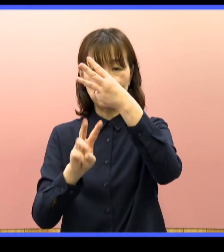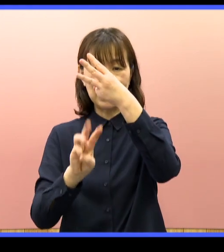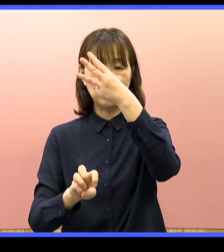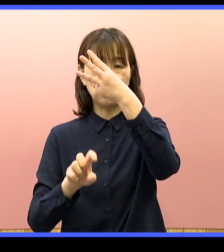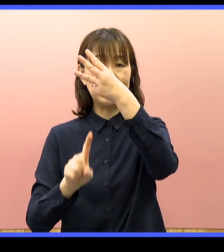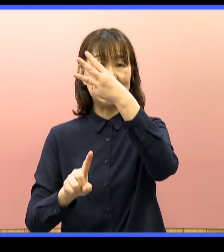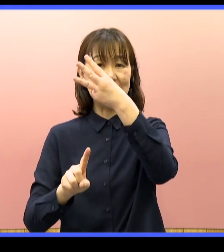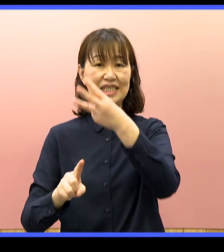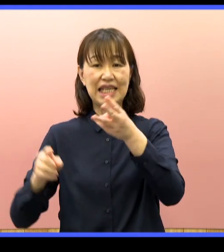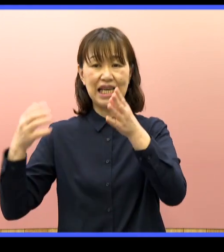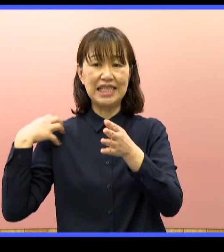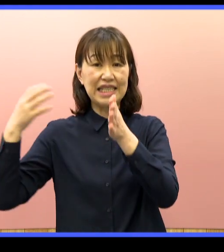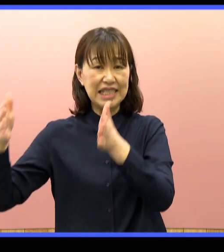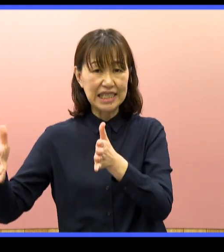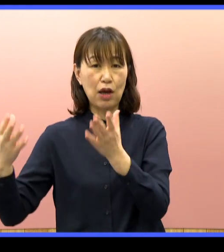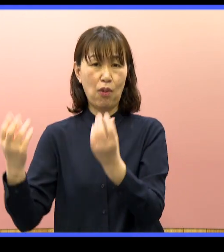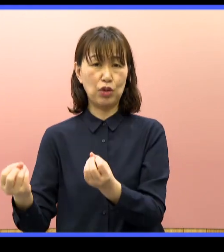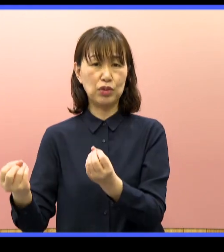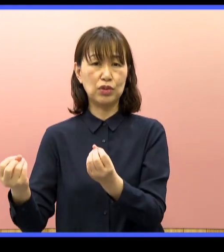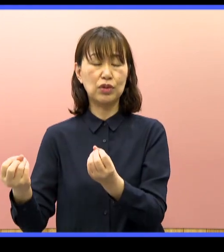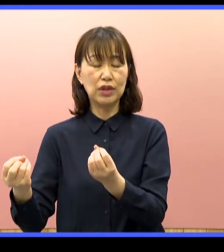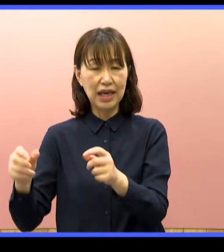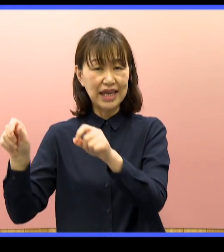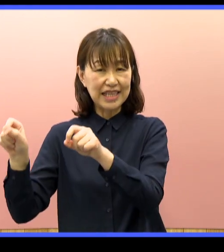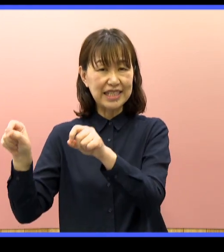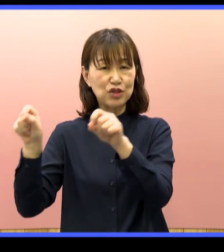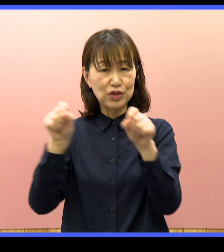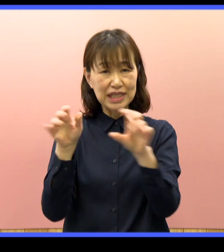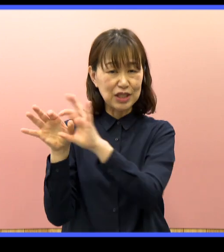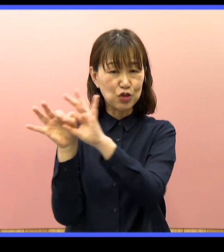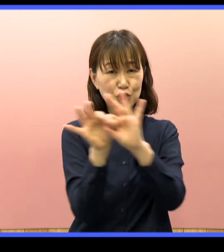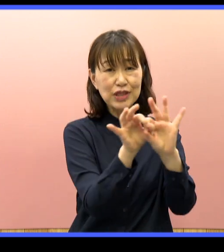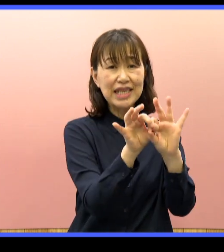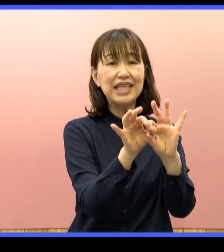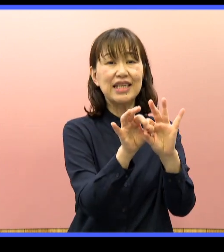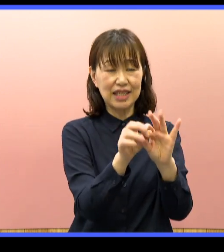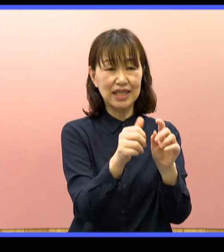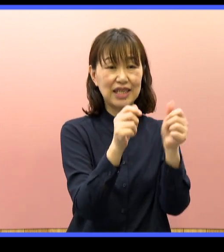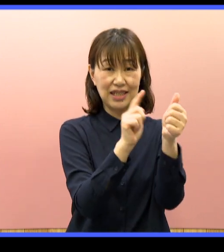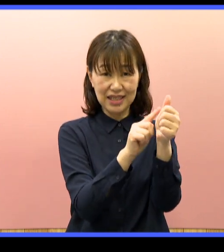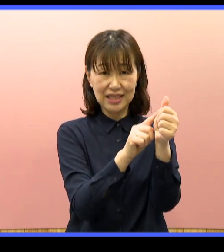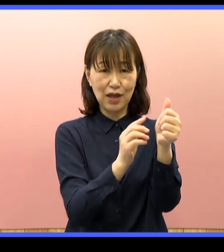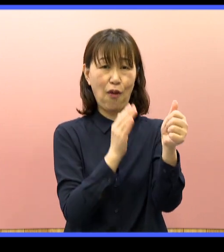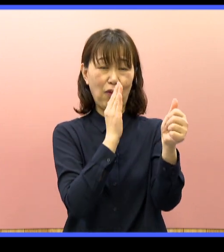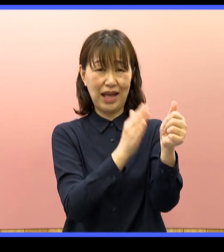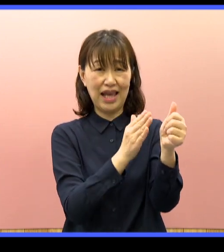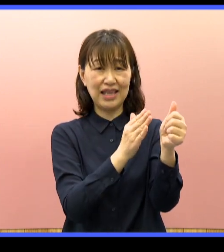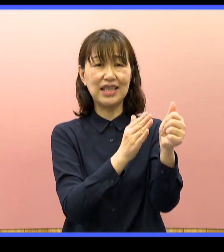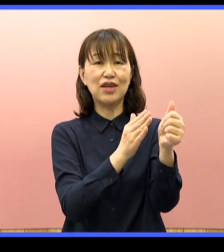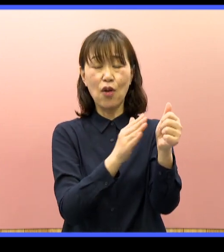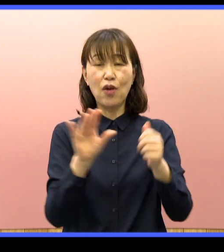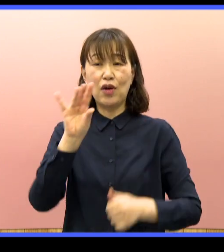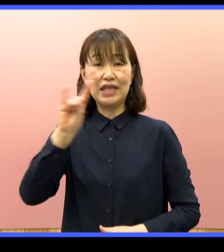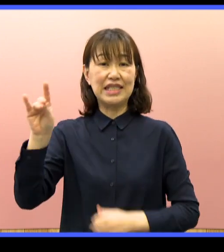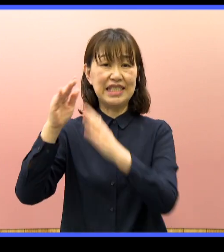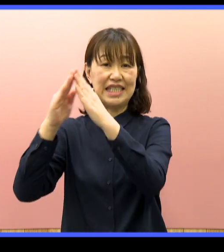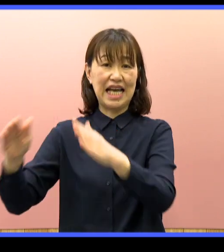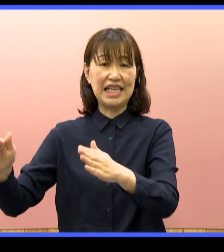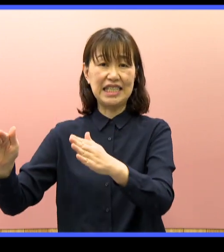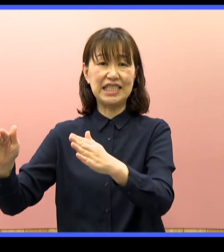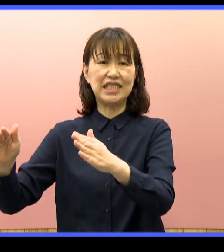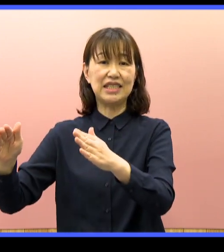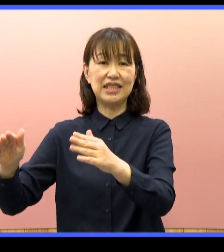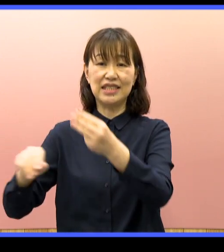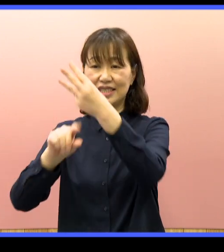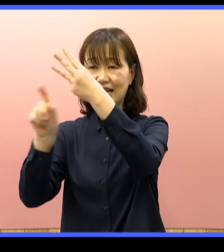き山本公則氏を選任する議案を市議会定例会の最終日3月22日に同意議案